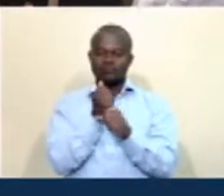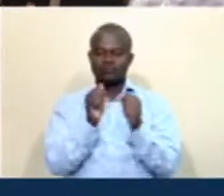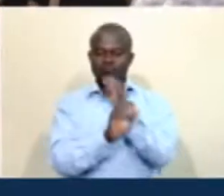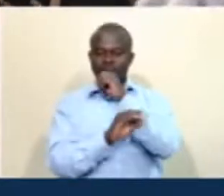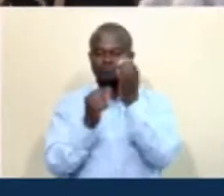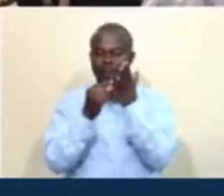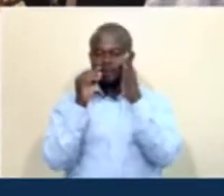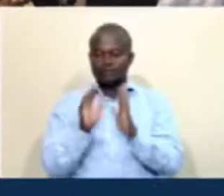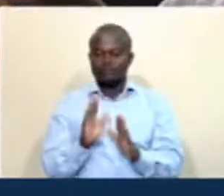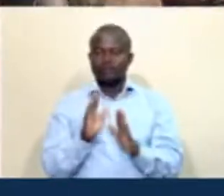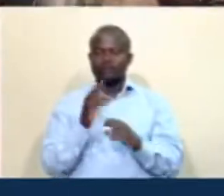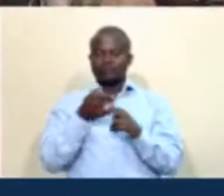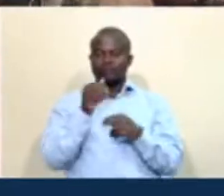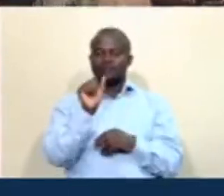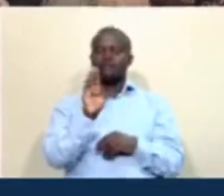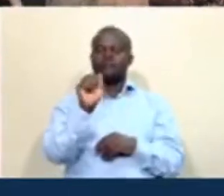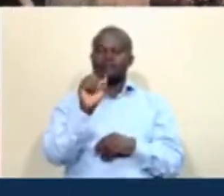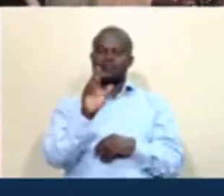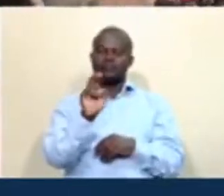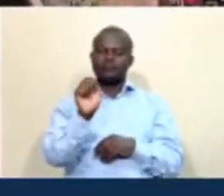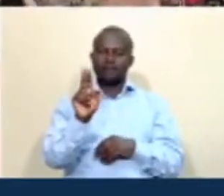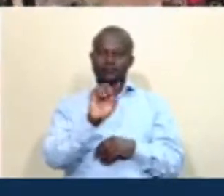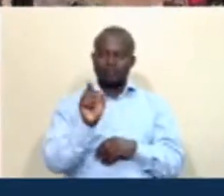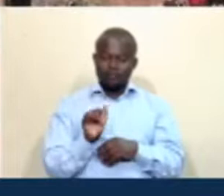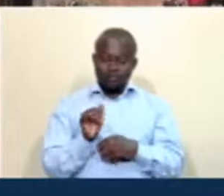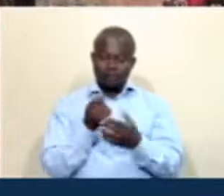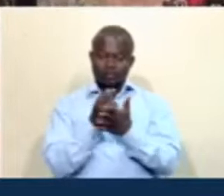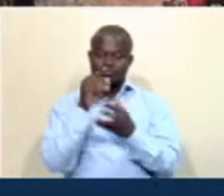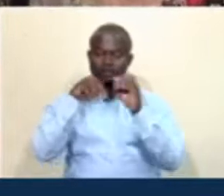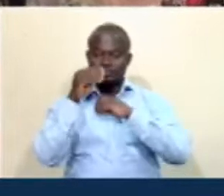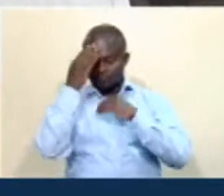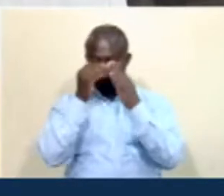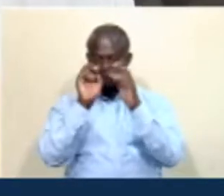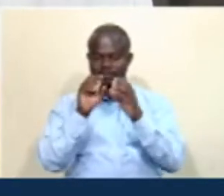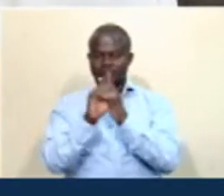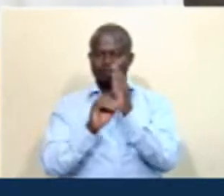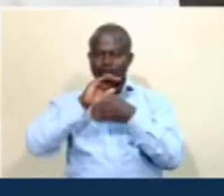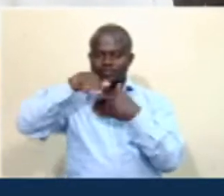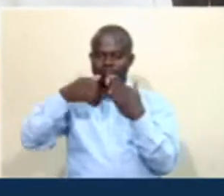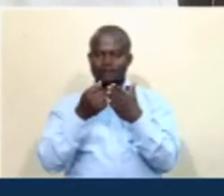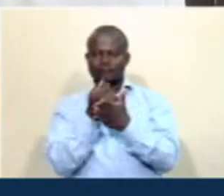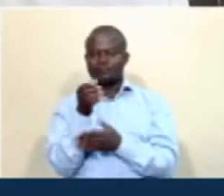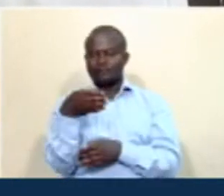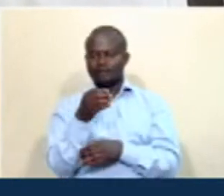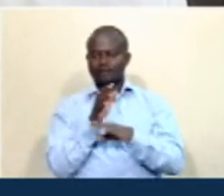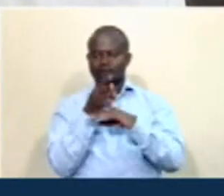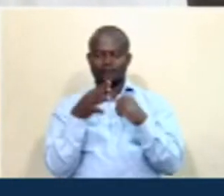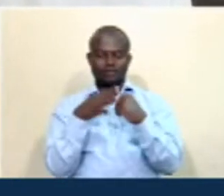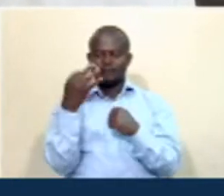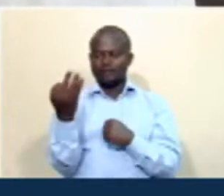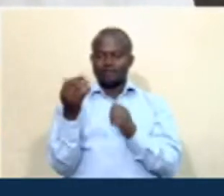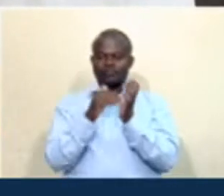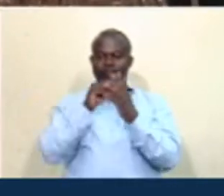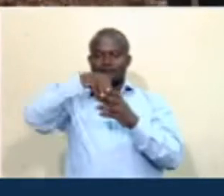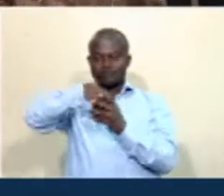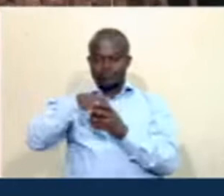cya Uganda bazwi nk'abafutuzi. Ni gahunda yabyaye umusaruro ufatika kuko amagingo ya muri utwo turere twose amaze kuvuka koperative 96 ndetse